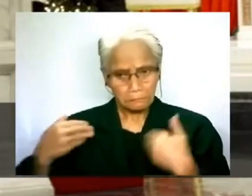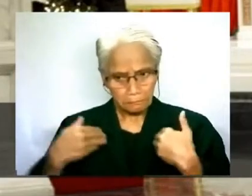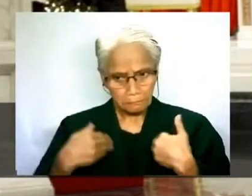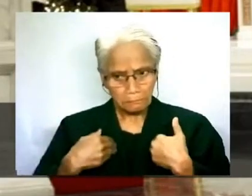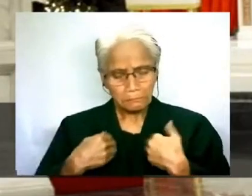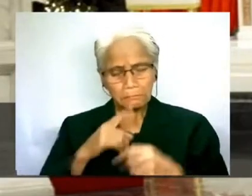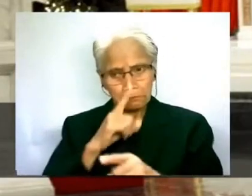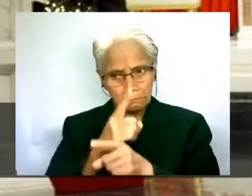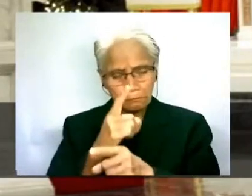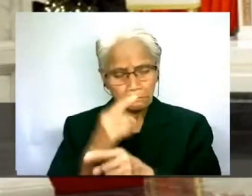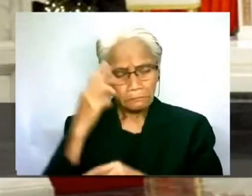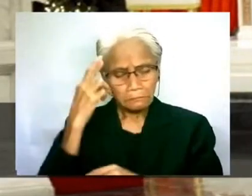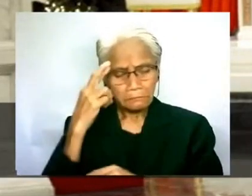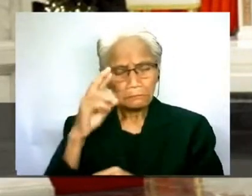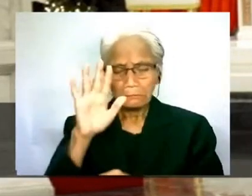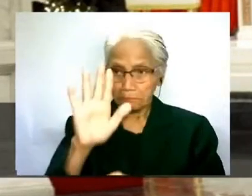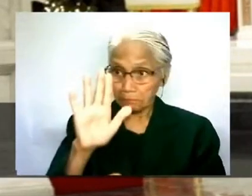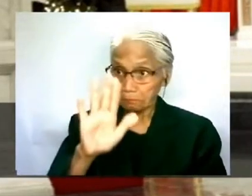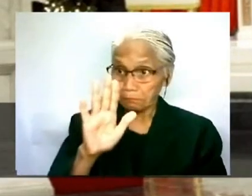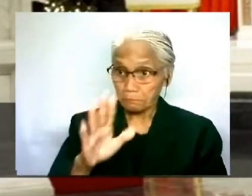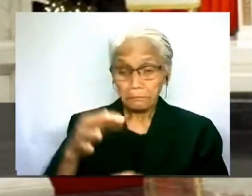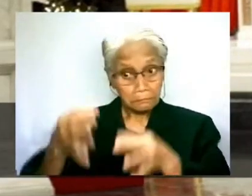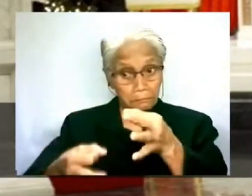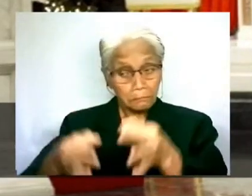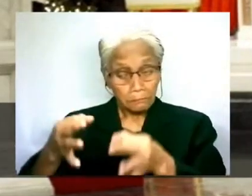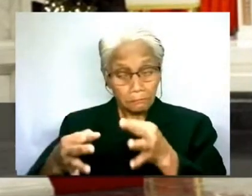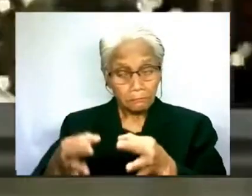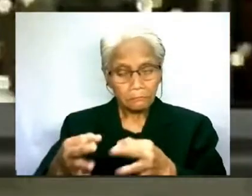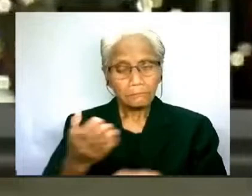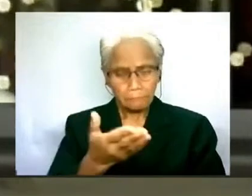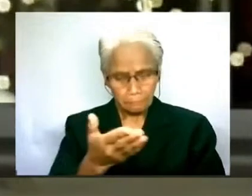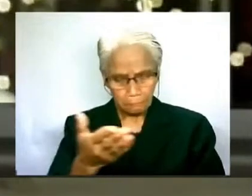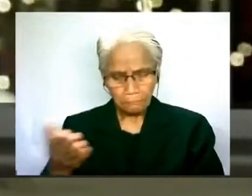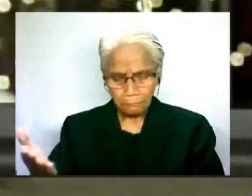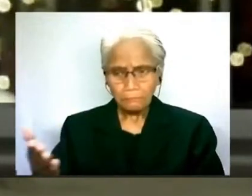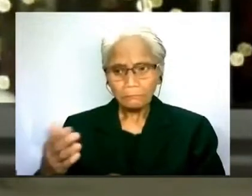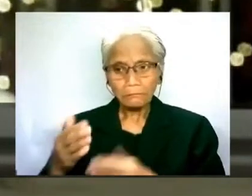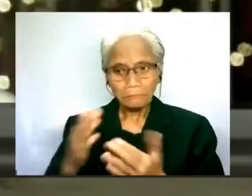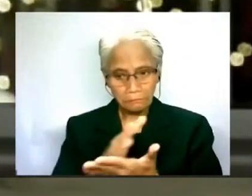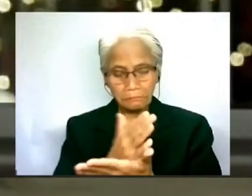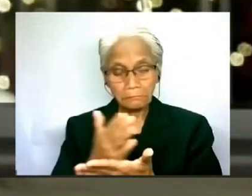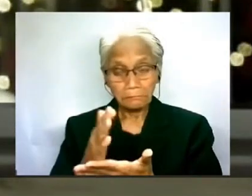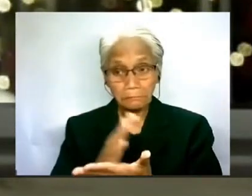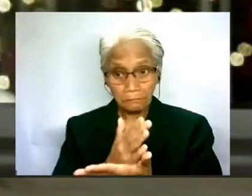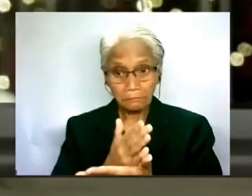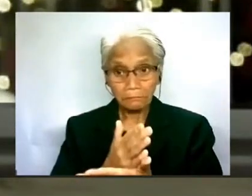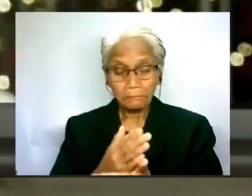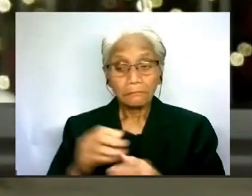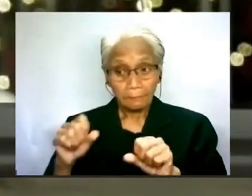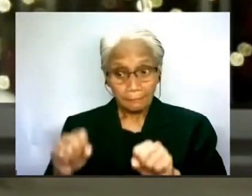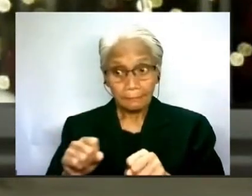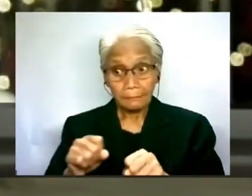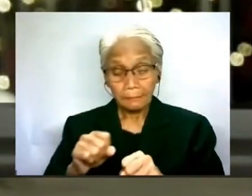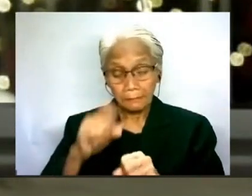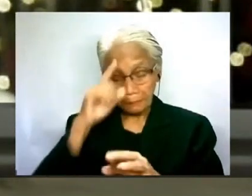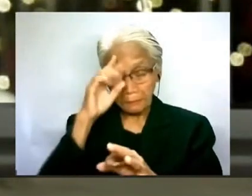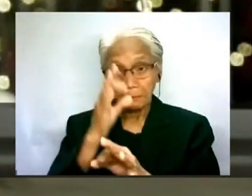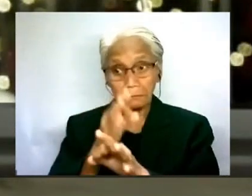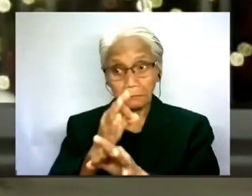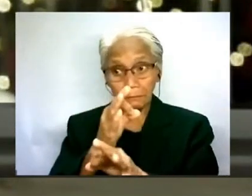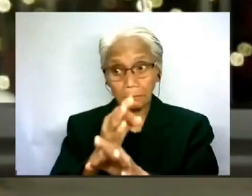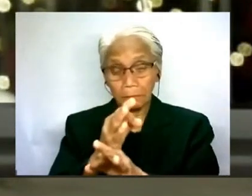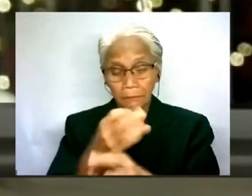taglay mong katarungan, o Diyos, siya'y bahaginan. upang siya'y maging tapat mamahala sa